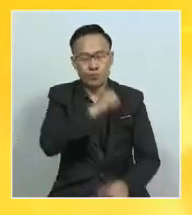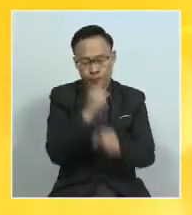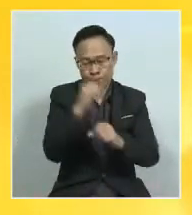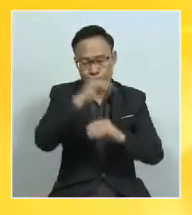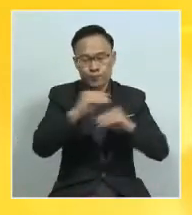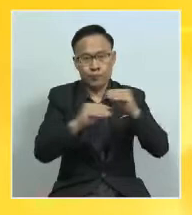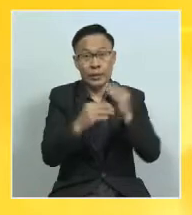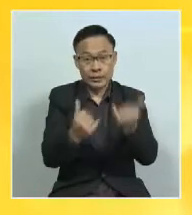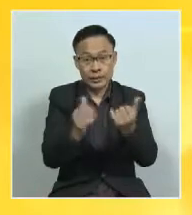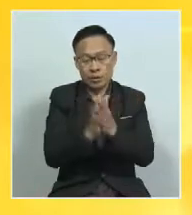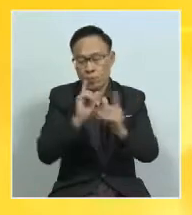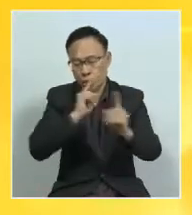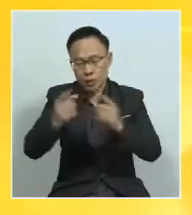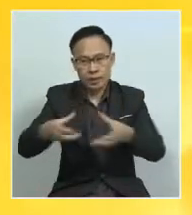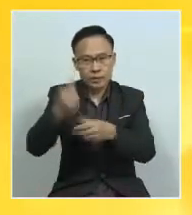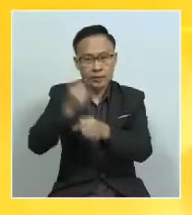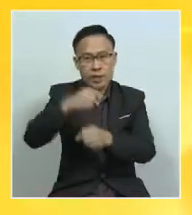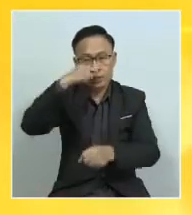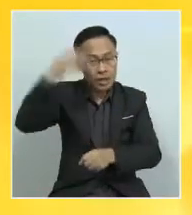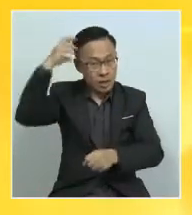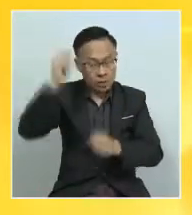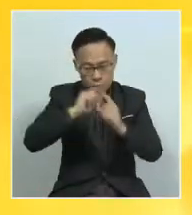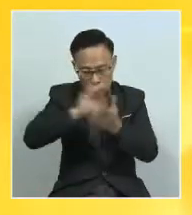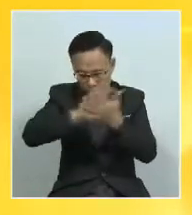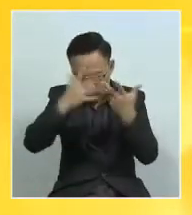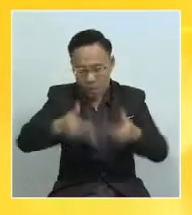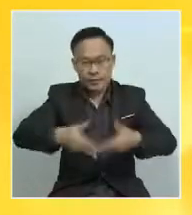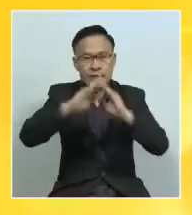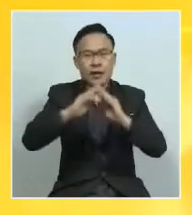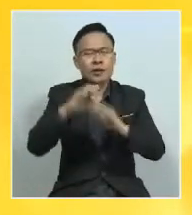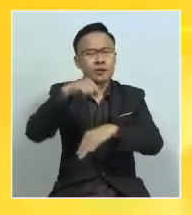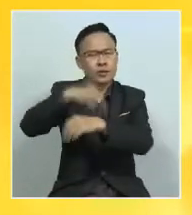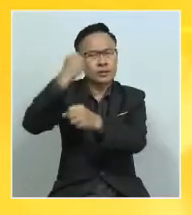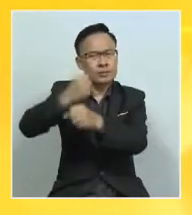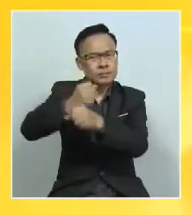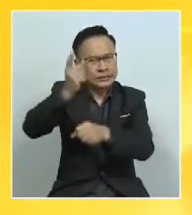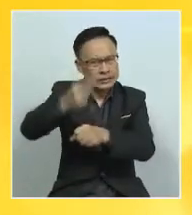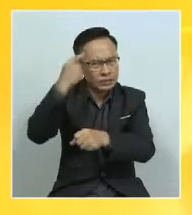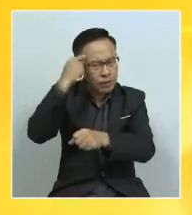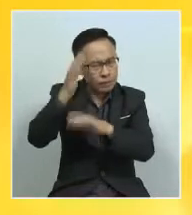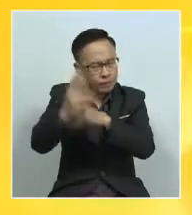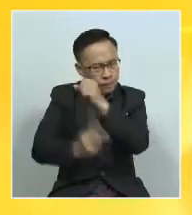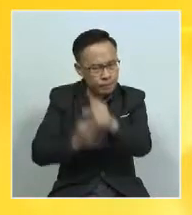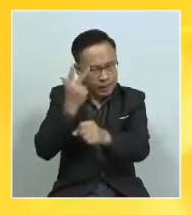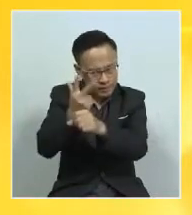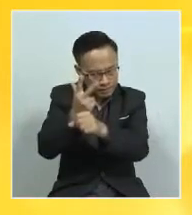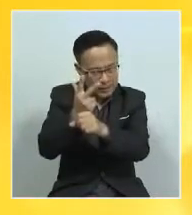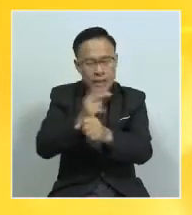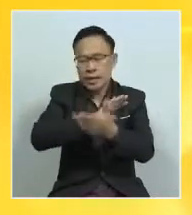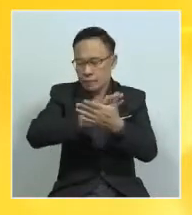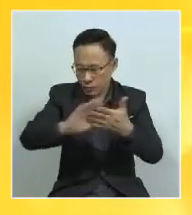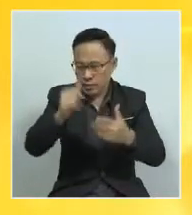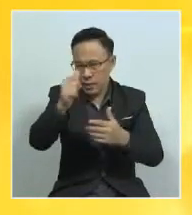งสองฝ่ายได้ข้อสรุปเรียบร้อยแล้วก็จะเริ่มก่อสร้างได้ใช้เวลาก่อสร้างเนี่ยที่คาดการเอาไว้ราวๆประมาณ3ปี